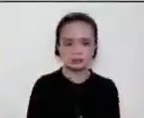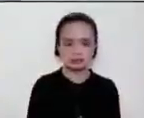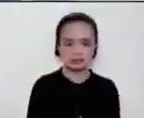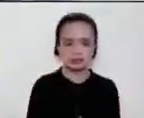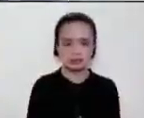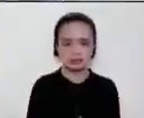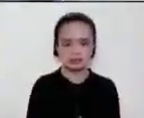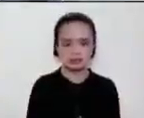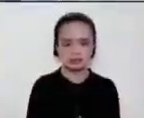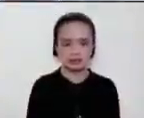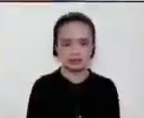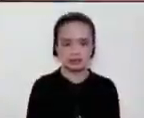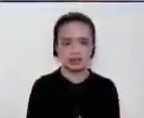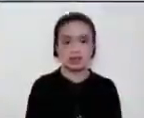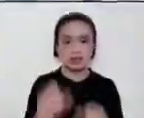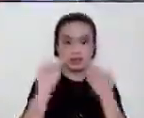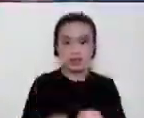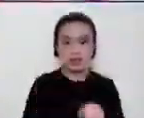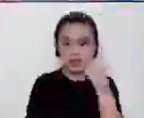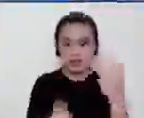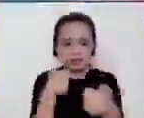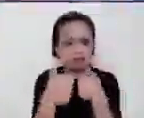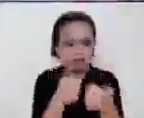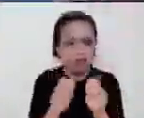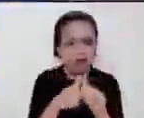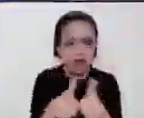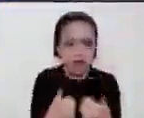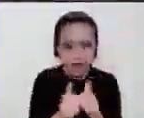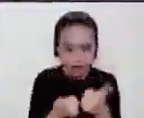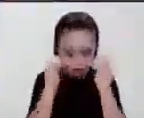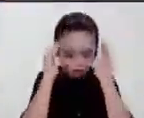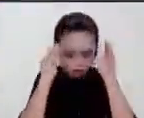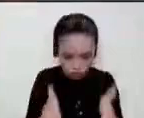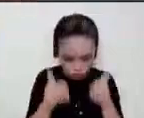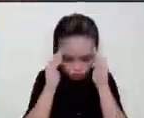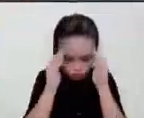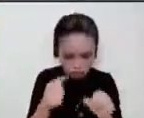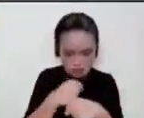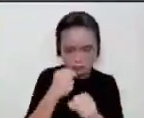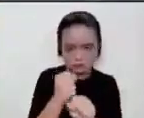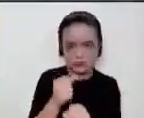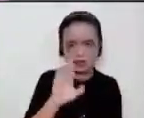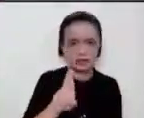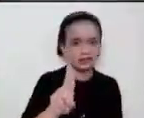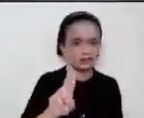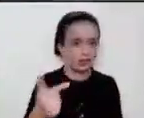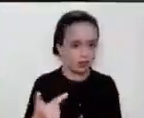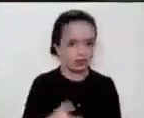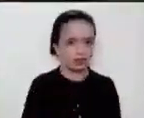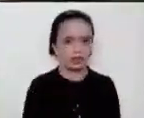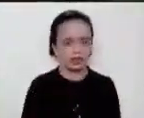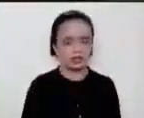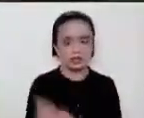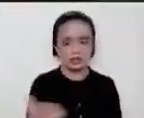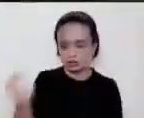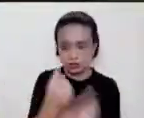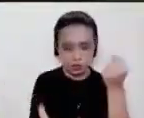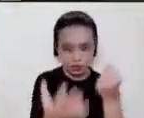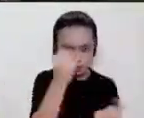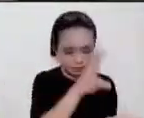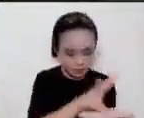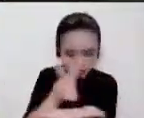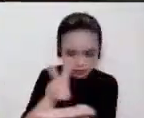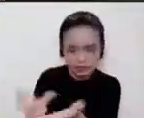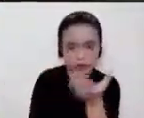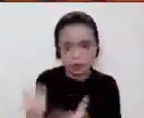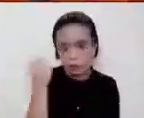Kitang-kita naman sa mga kalahok kung paano nila pagtuunan ng pansin ang kanilang ginagawang basahan. Kanya-kanyang pwesto, kanya-kanyang